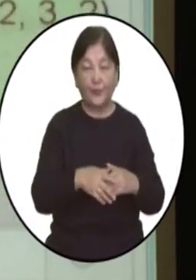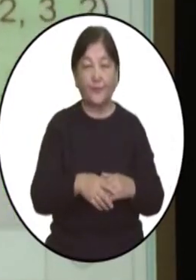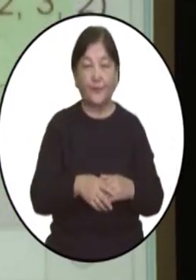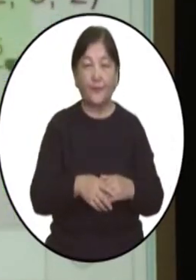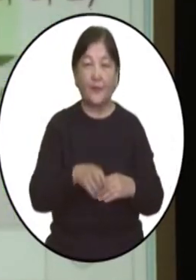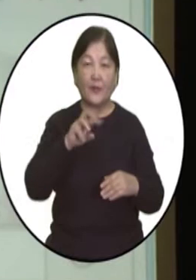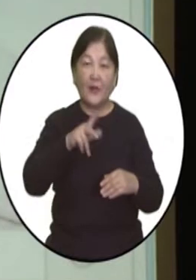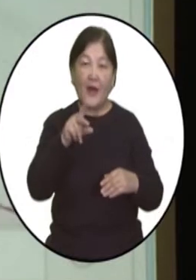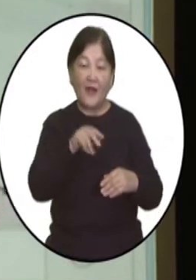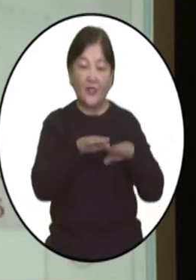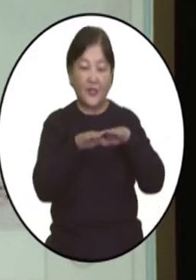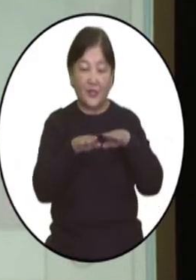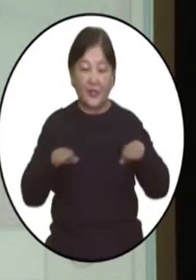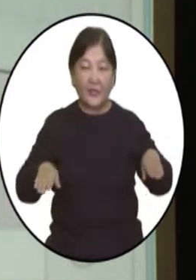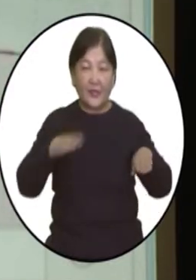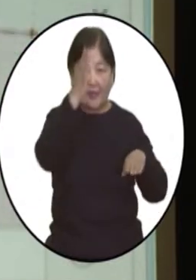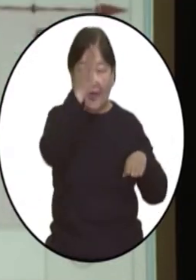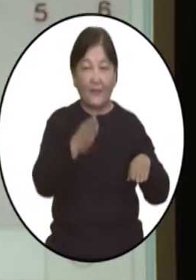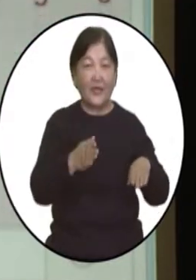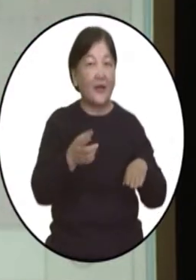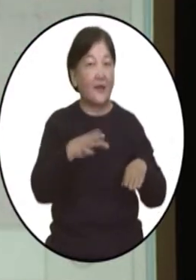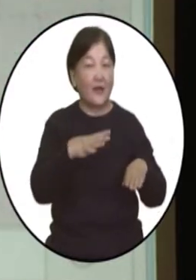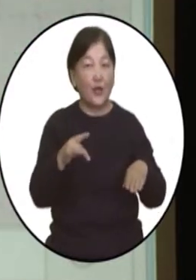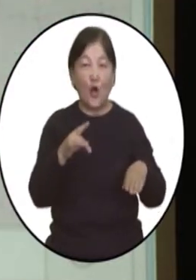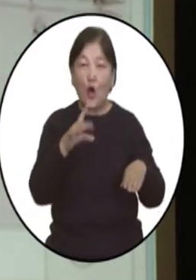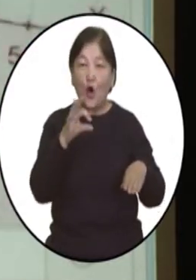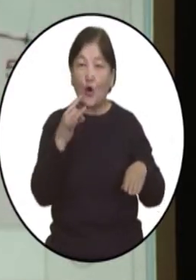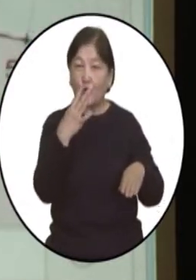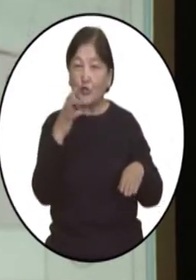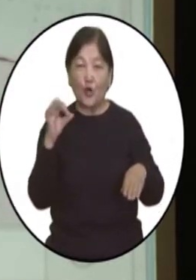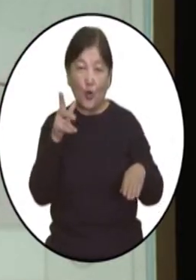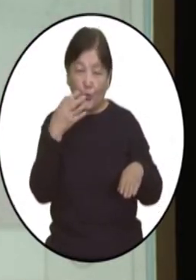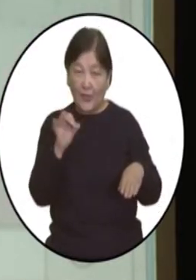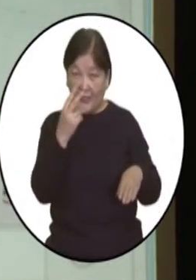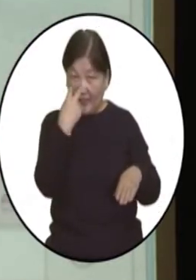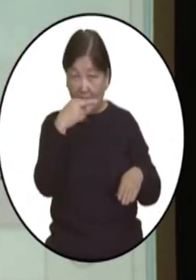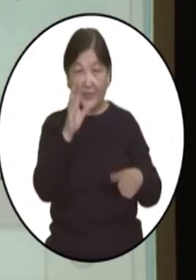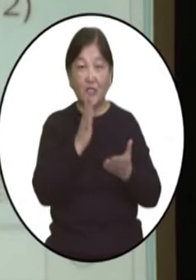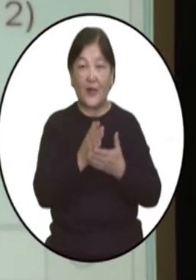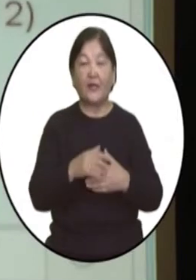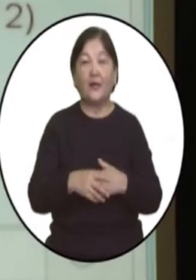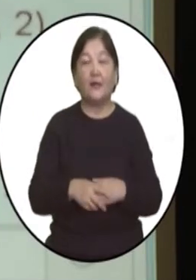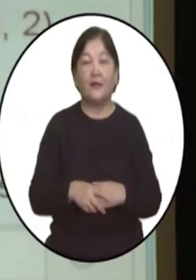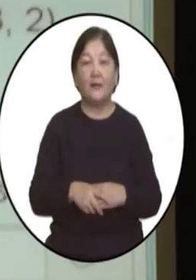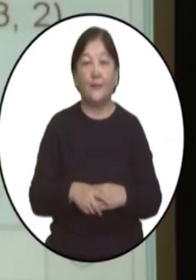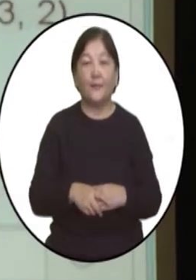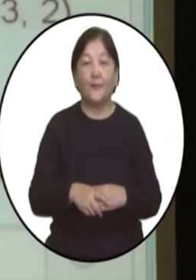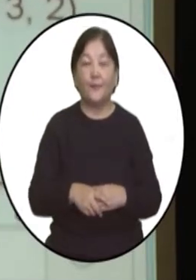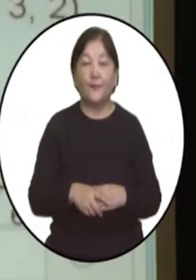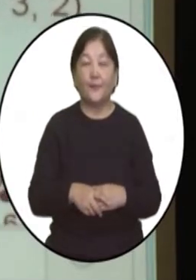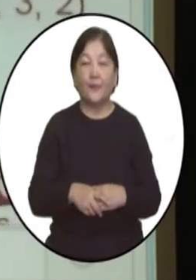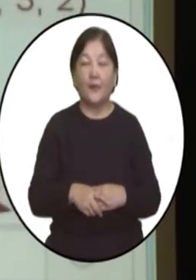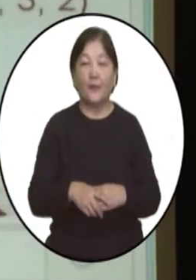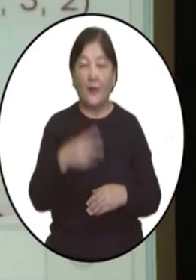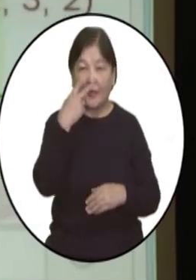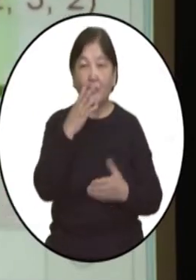альч тэнхлэгийн хавтгаан дээр оршоогүй гэдэг нь эндээс бол харагдаж болно. За эндээс